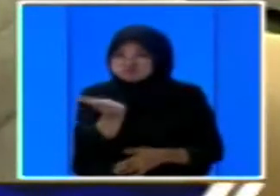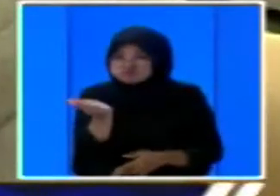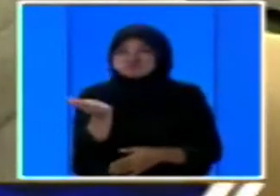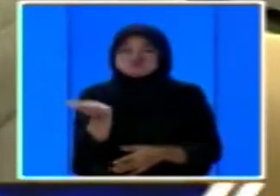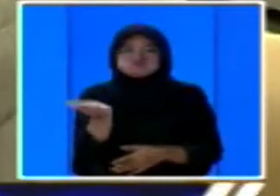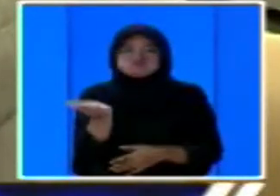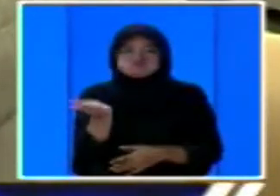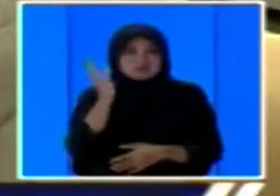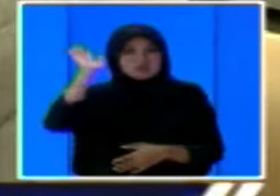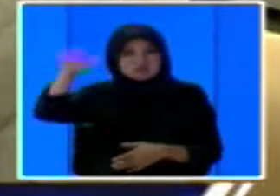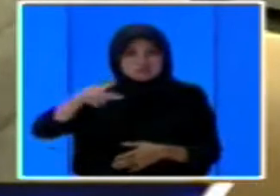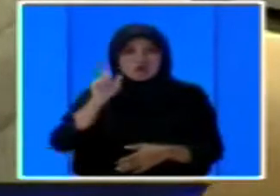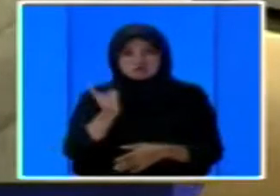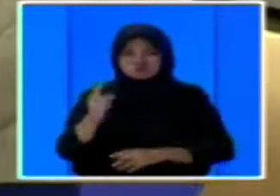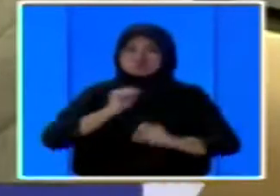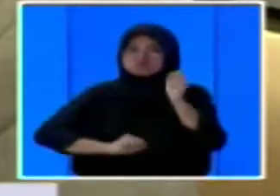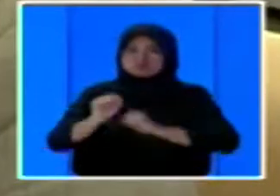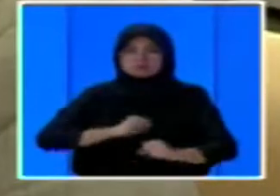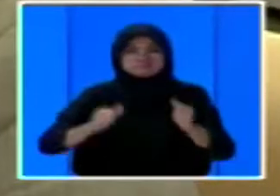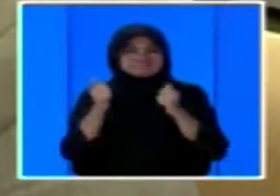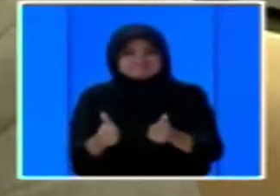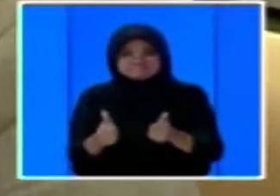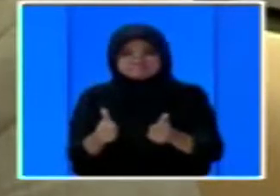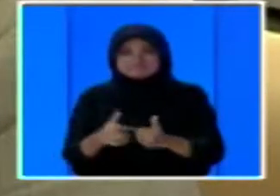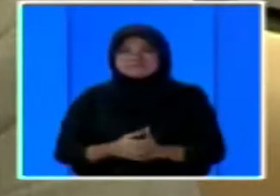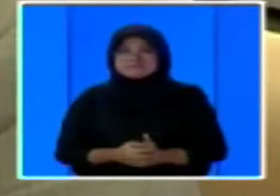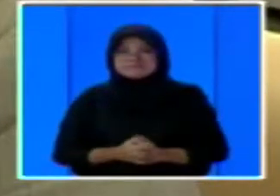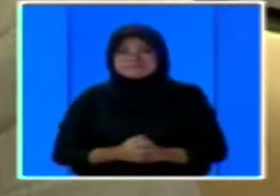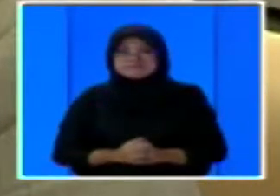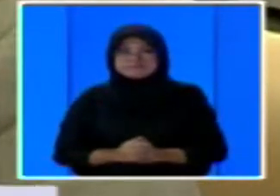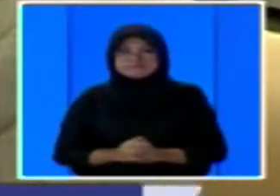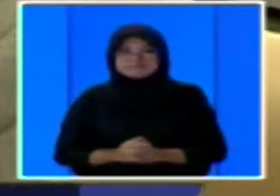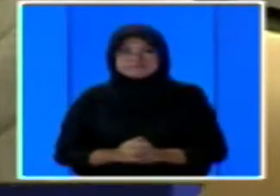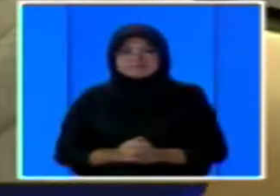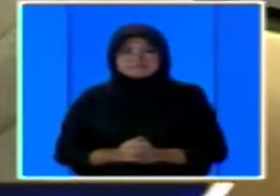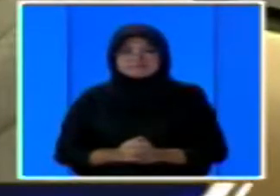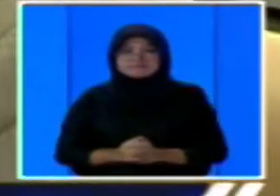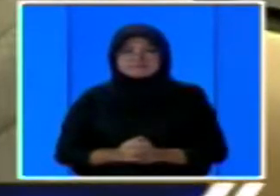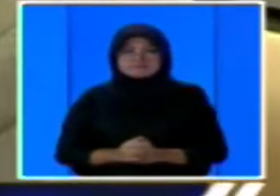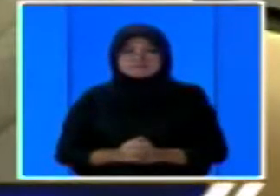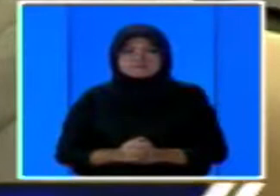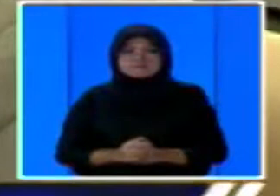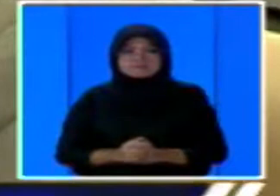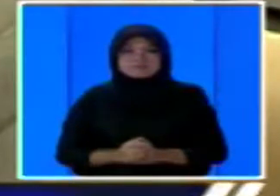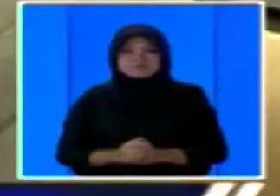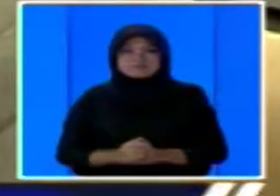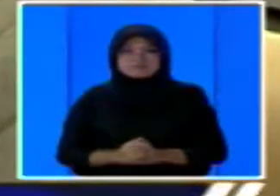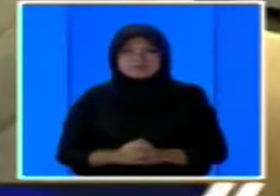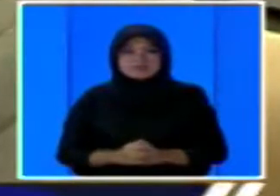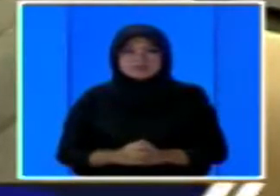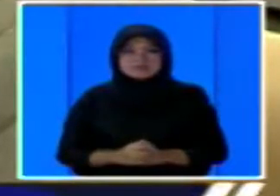kita. Tapi jangan saya yang bilang, tengok Pak Wahab, apa jabatan yang pegangnya pernah, enggak pernah dia diperiksa